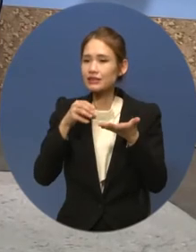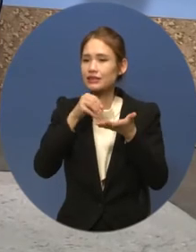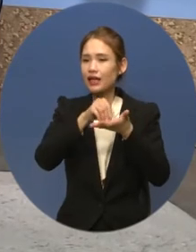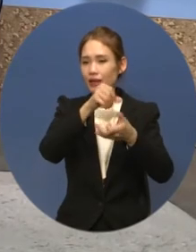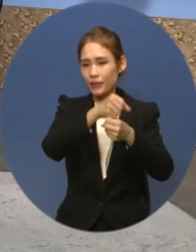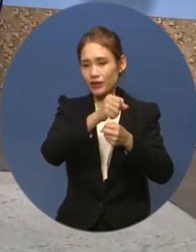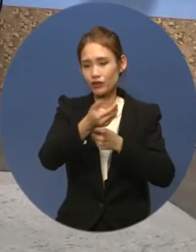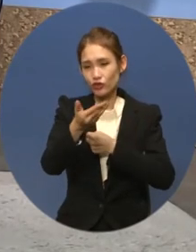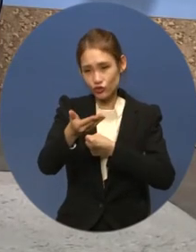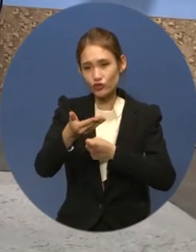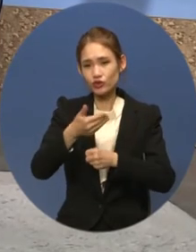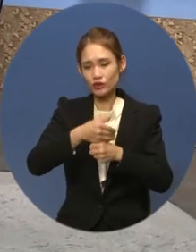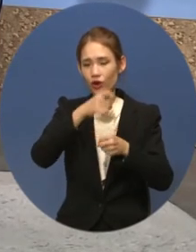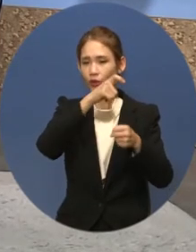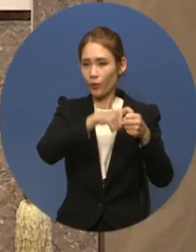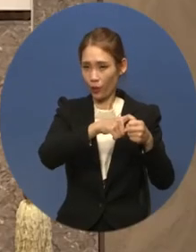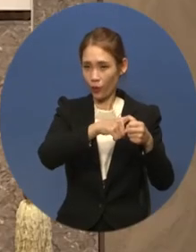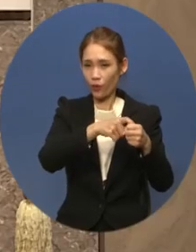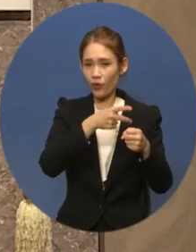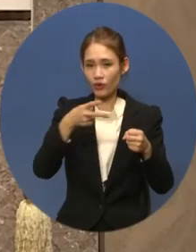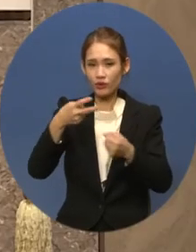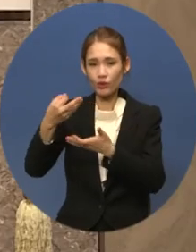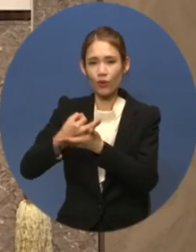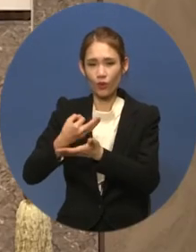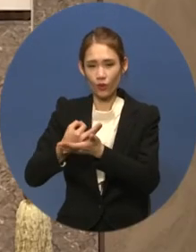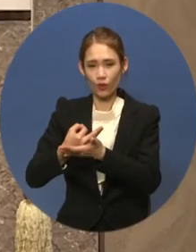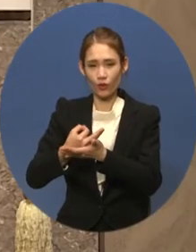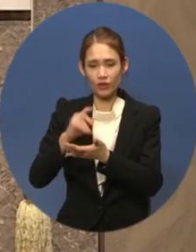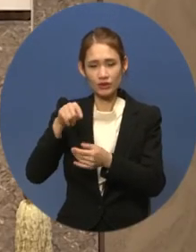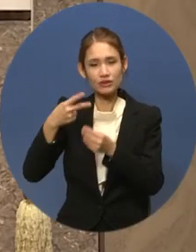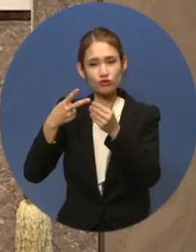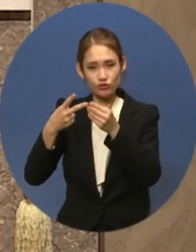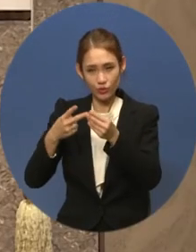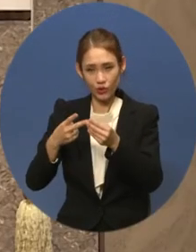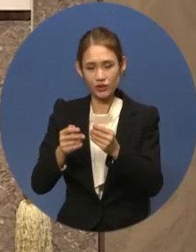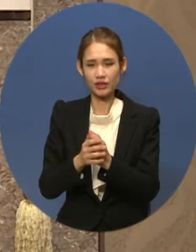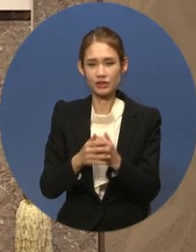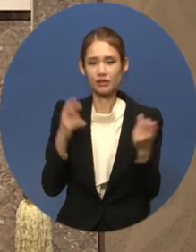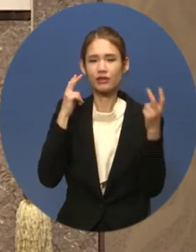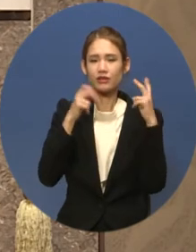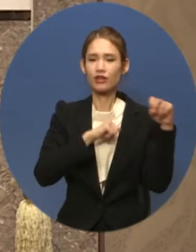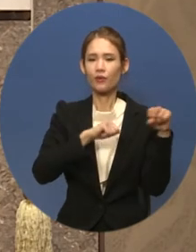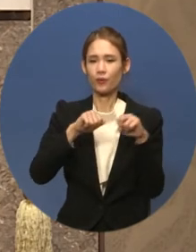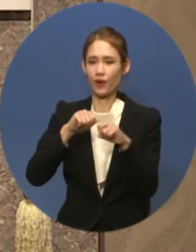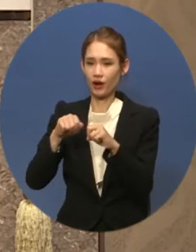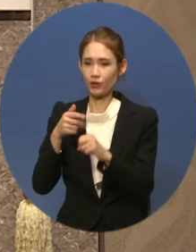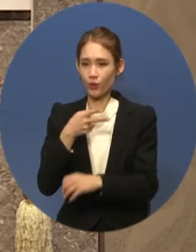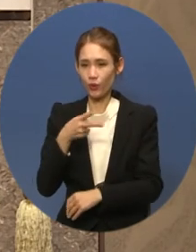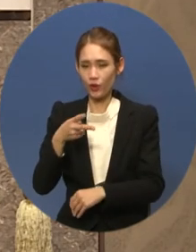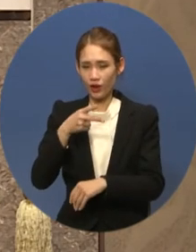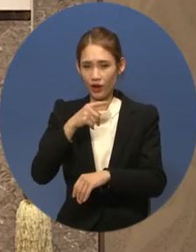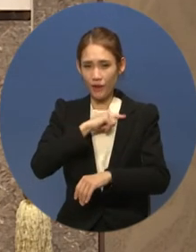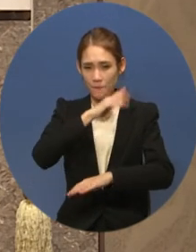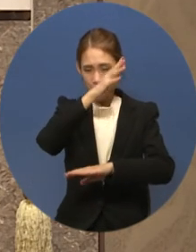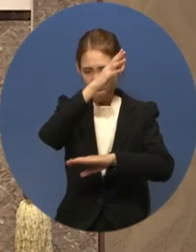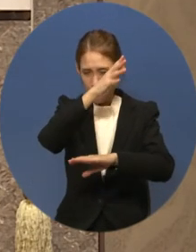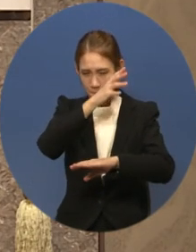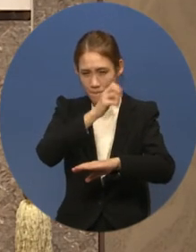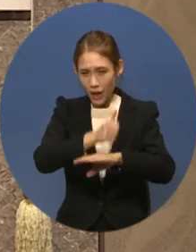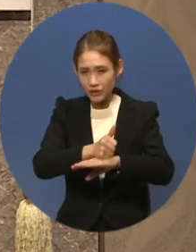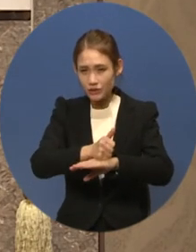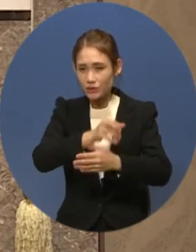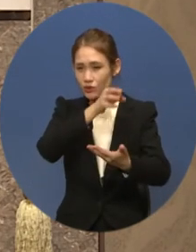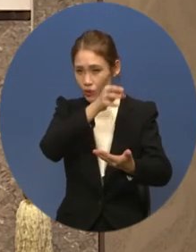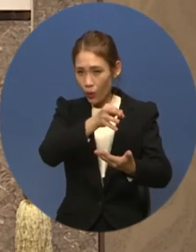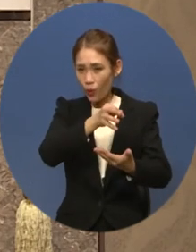목적입니다 일자리 많이 만들기 위해서 돈을 버는 거죠 4 그래서 지원 기업 활동이라는 것이 반드시 최종 목적 아 목적이 돈이라고